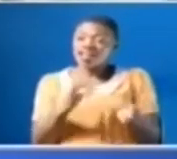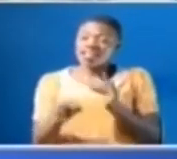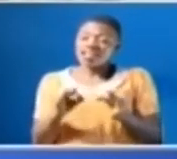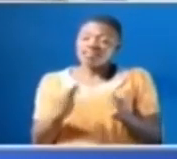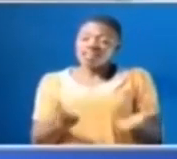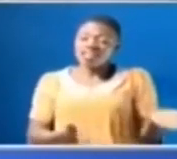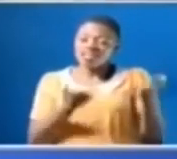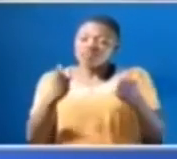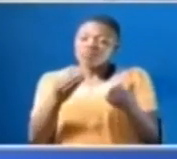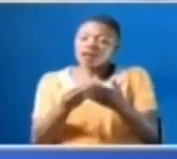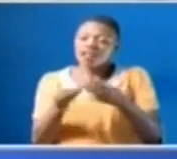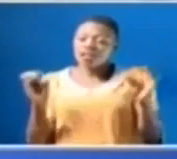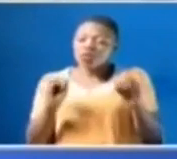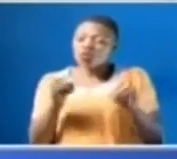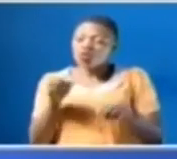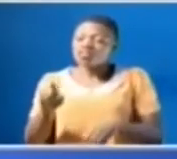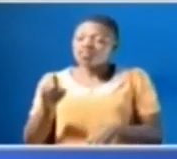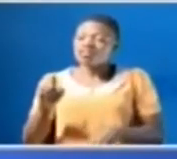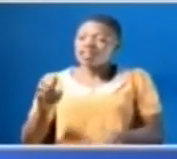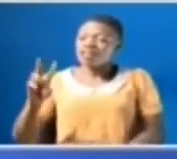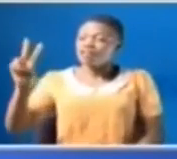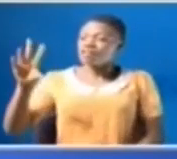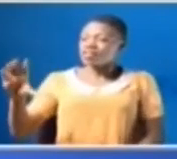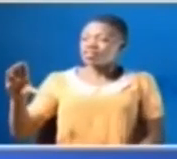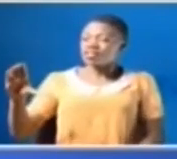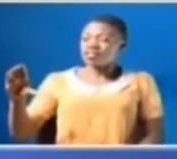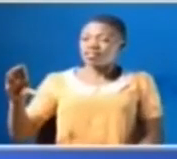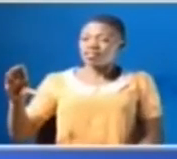kikuu haujapewa pesa za kutosha, hata ile tunaita kwamba